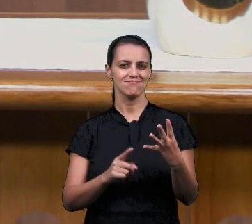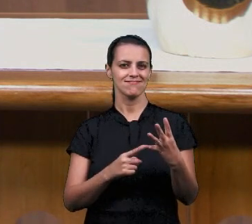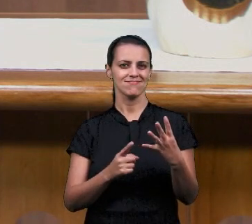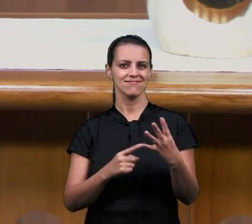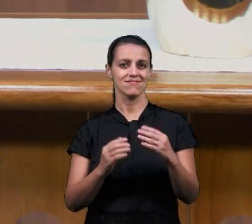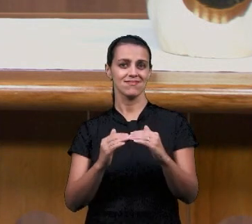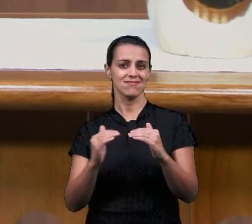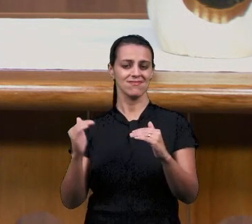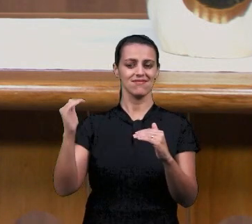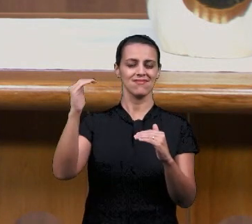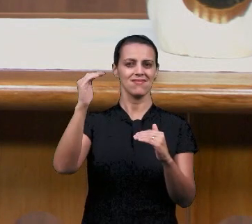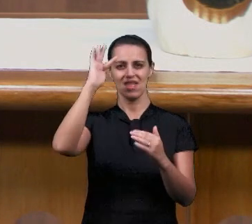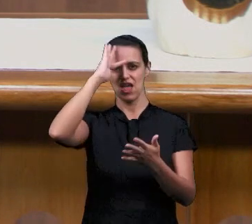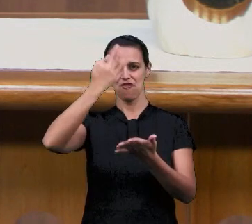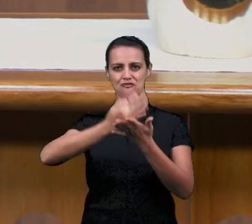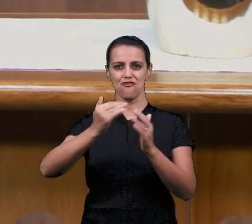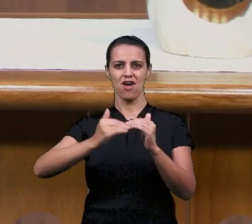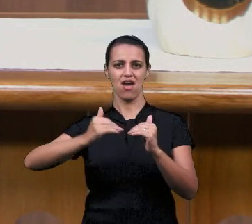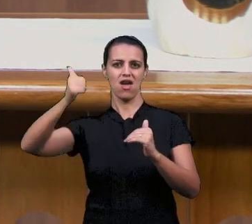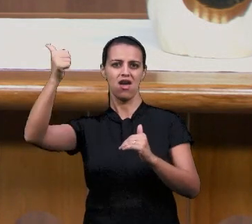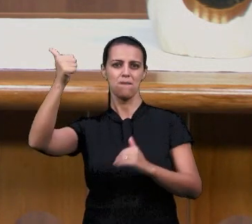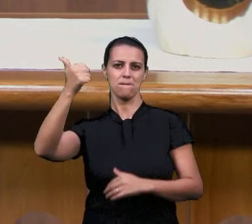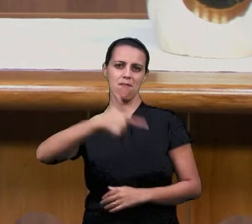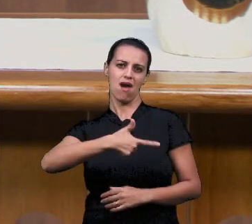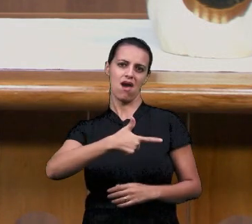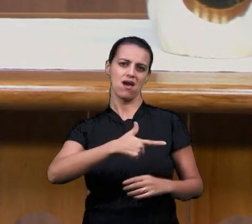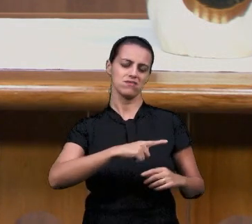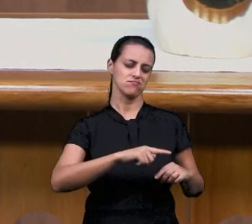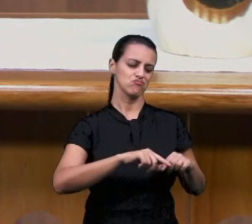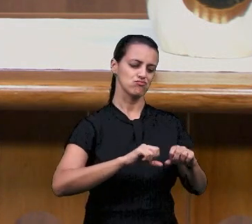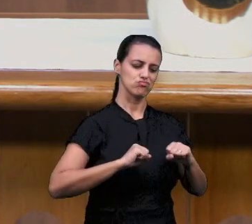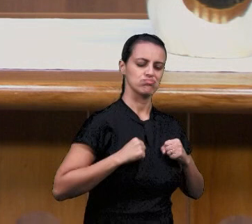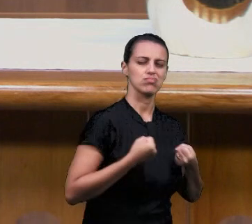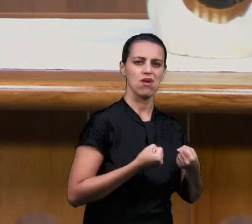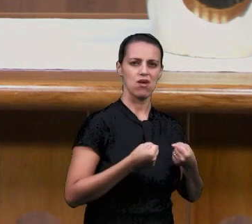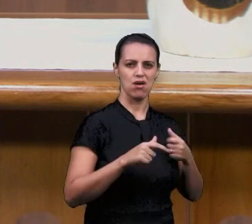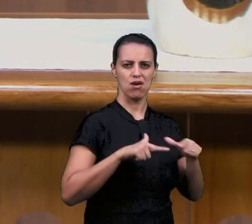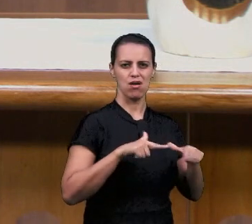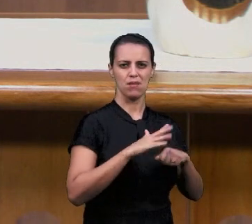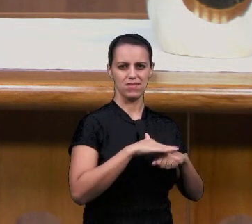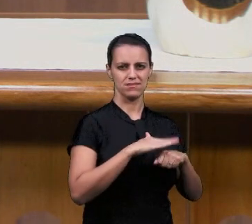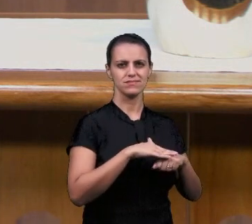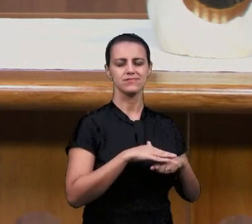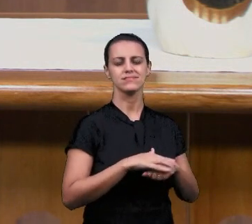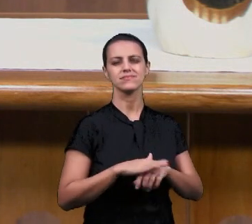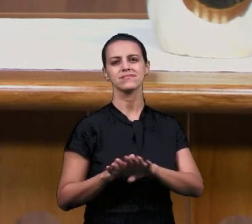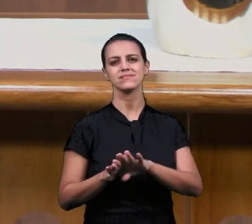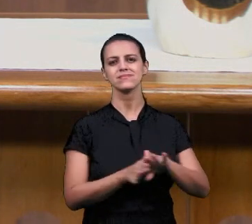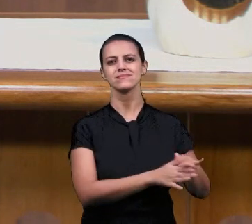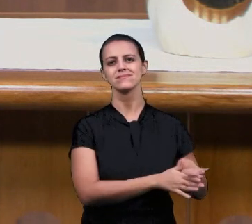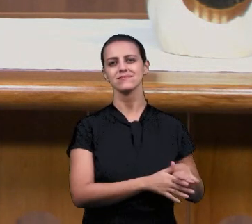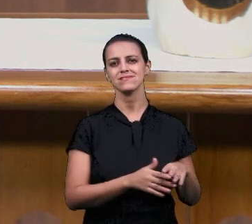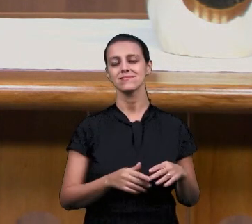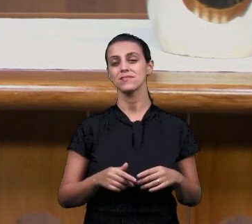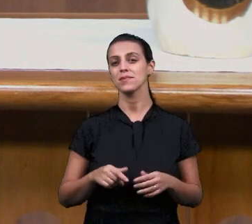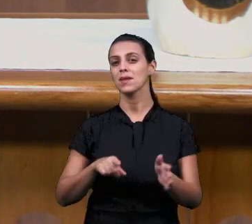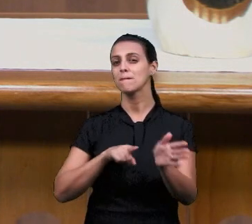de la suprématie de la foi sur les œuvres. Nous allons passer à notre deuxième question. La deuxième